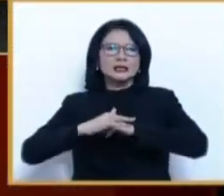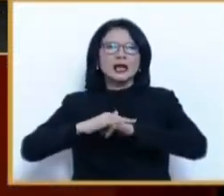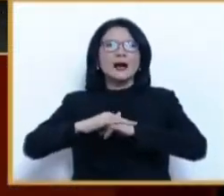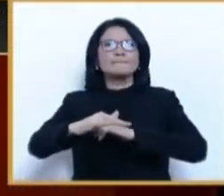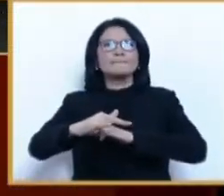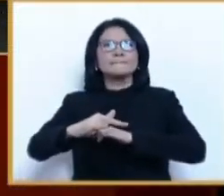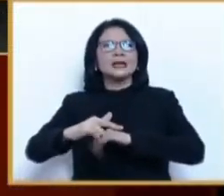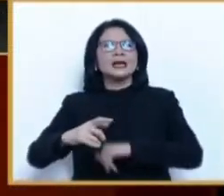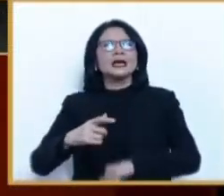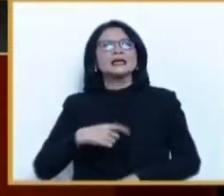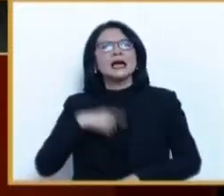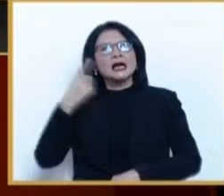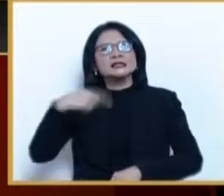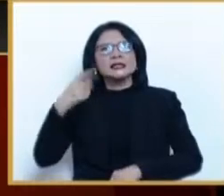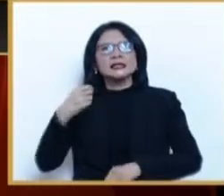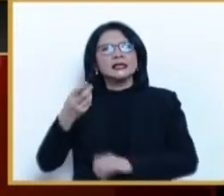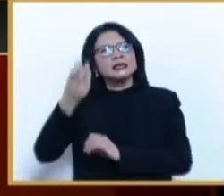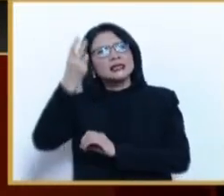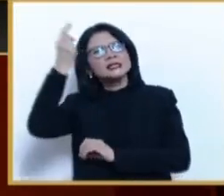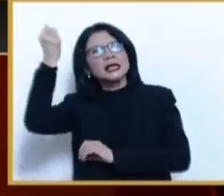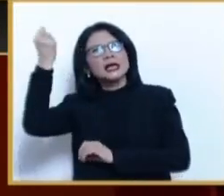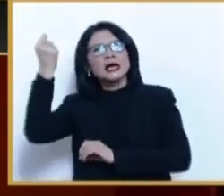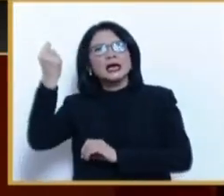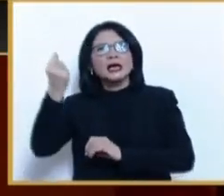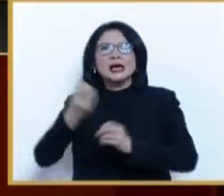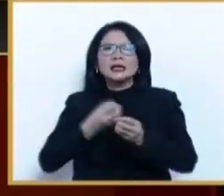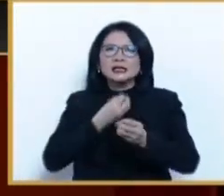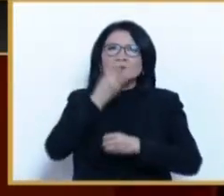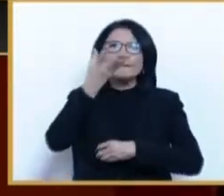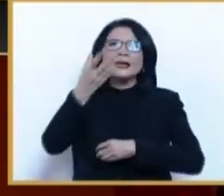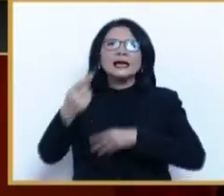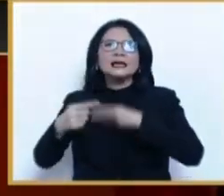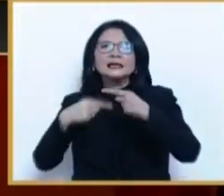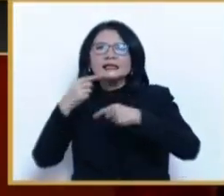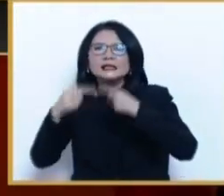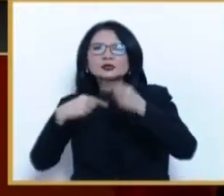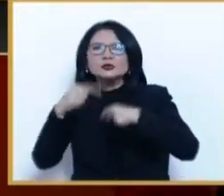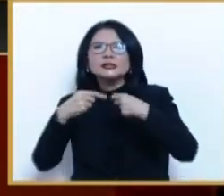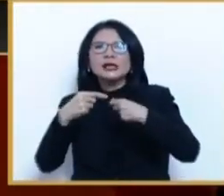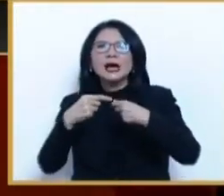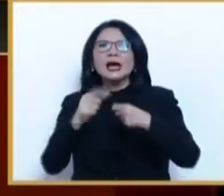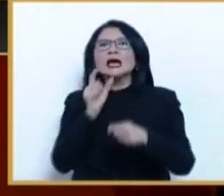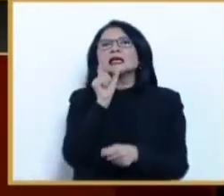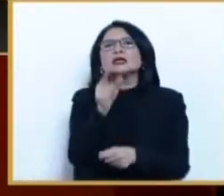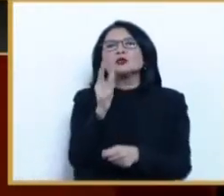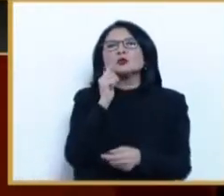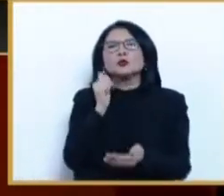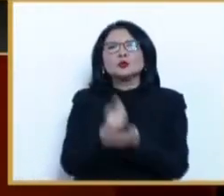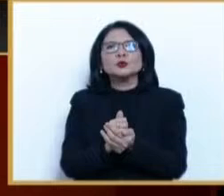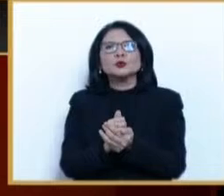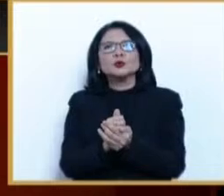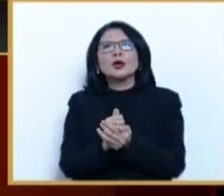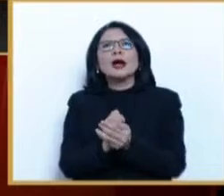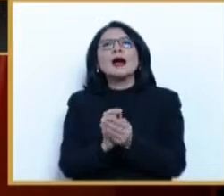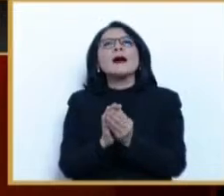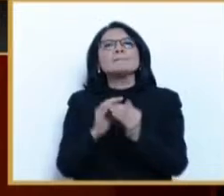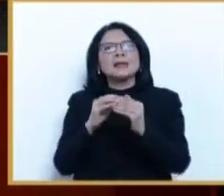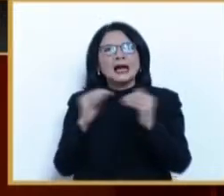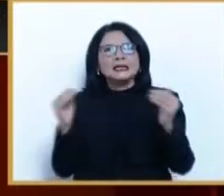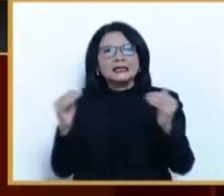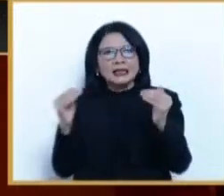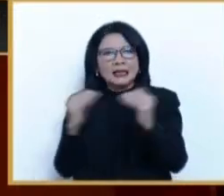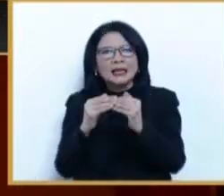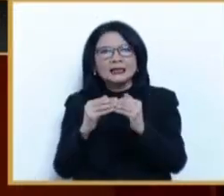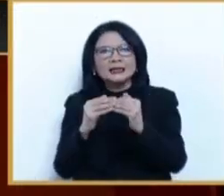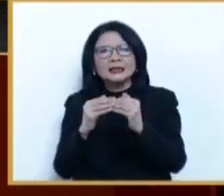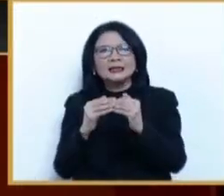yang sering diwacanakan disampaikan didiskusikan semata-mata untuk mengadilkan tata ruang di